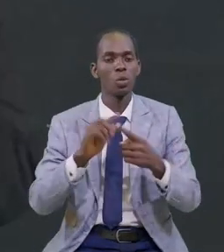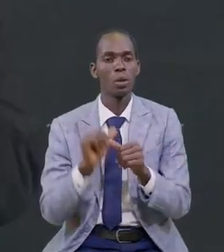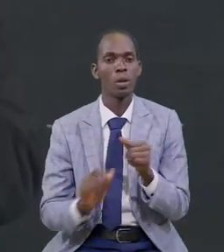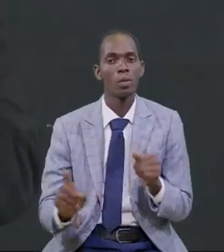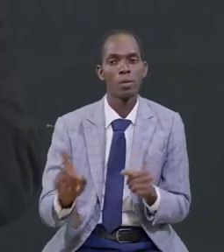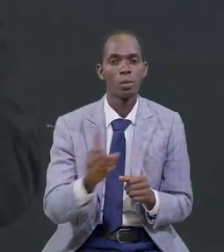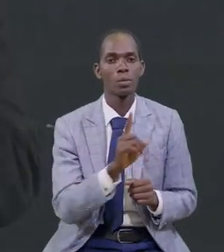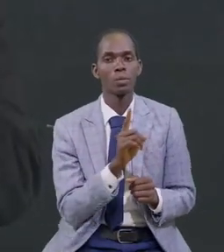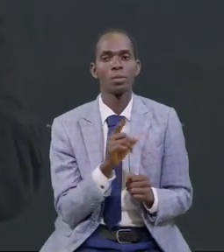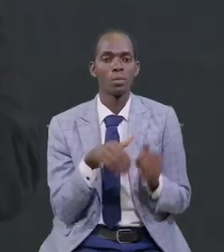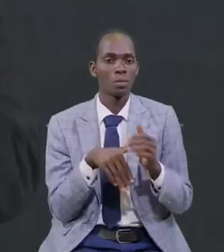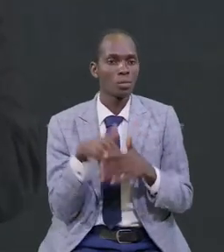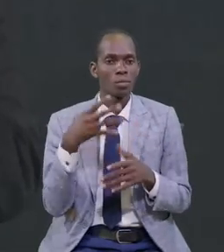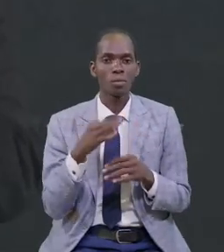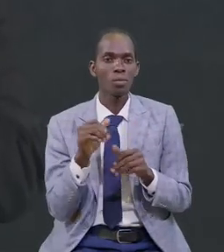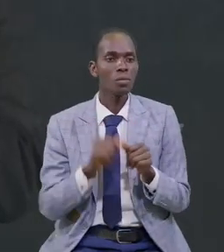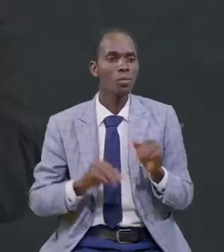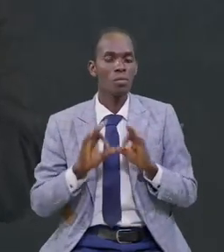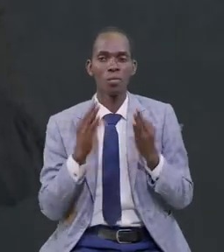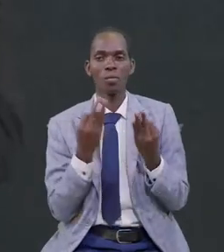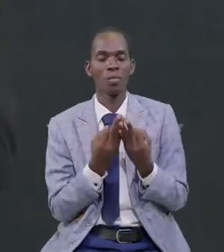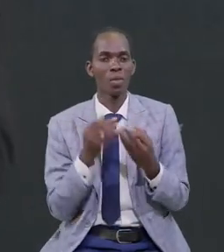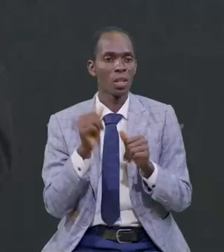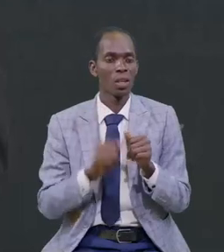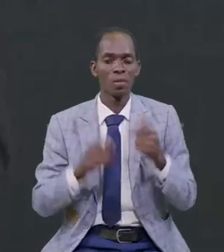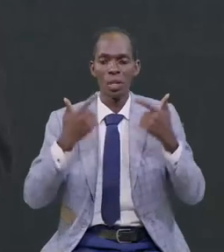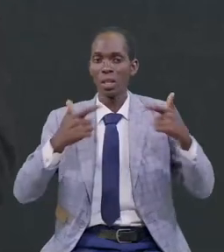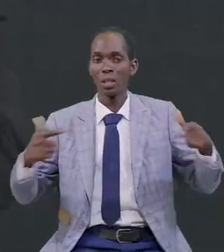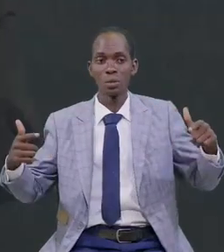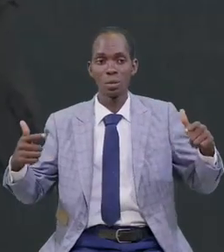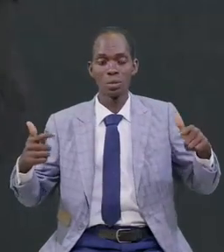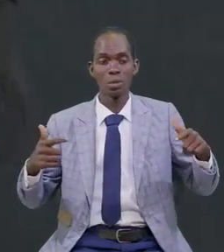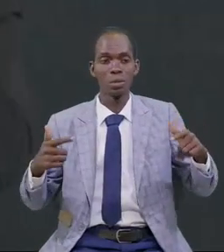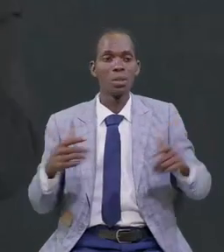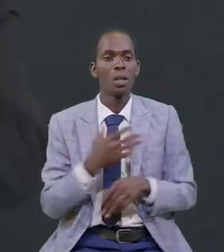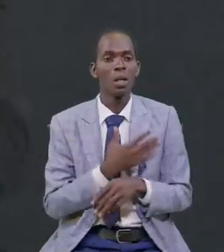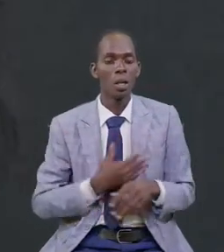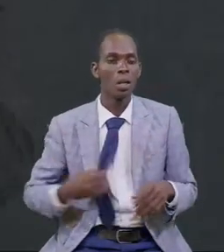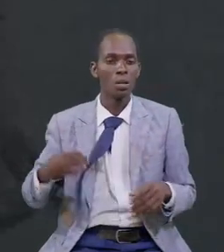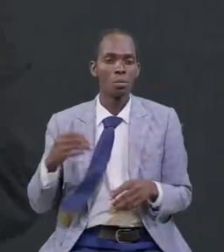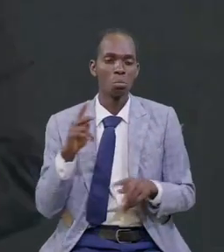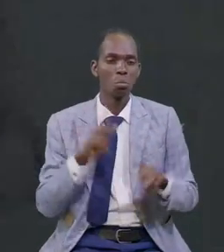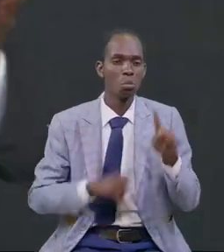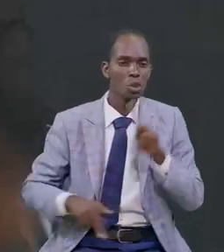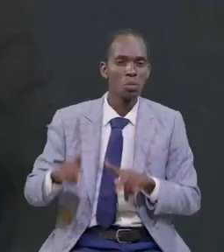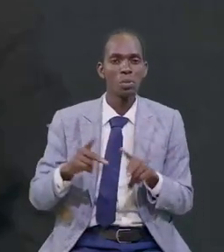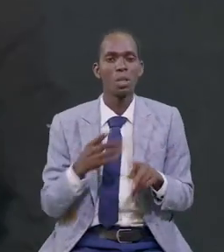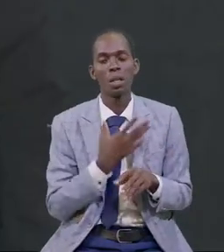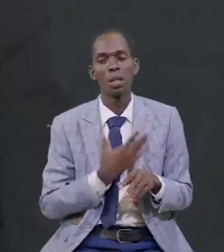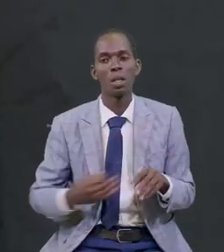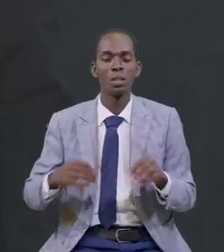et de toute tribu de toute langue de tout peuple et de toute